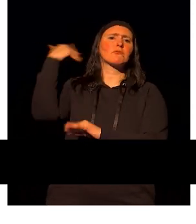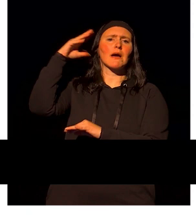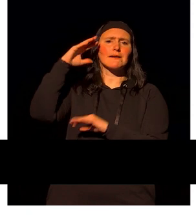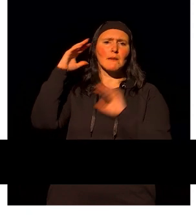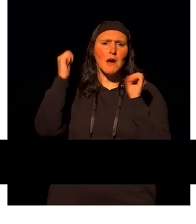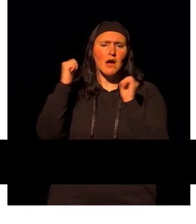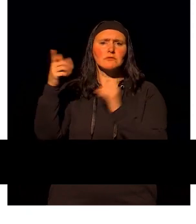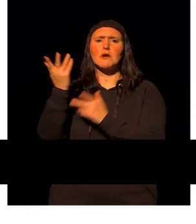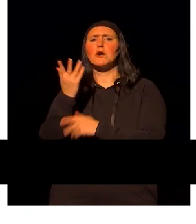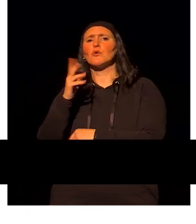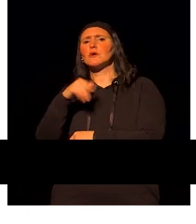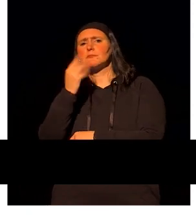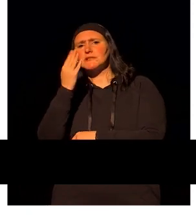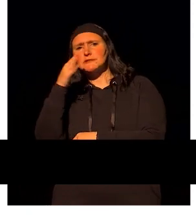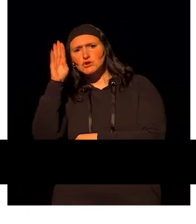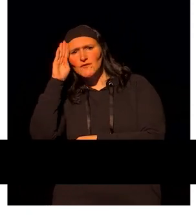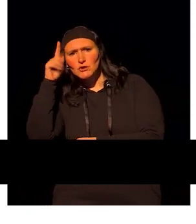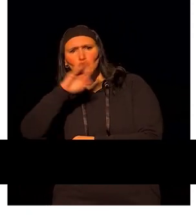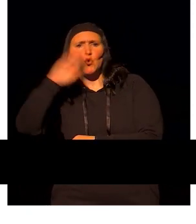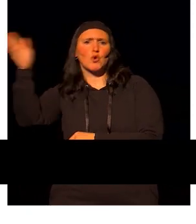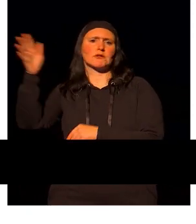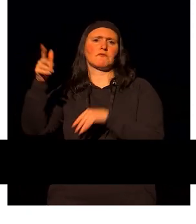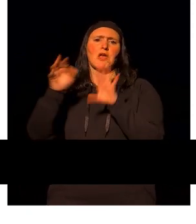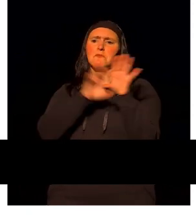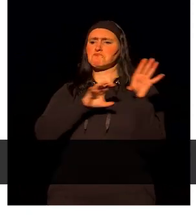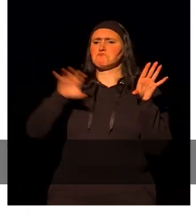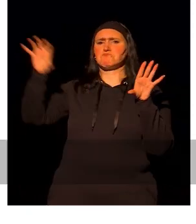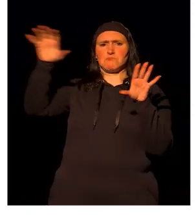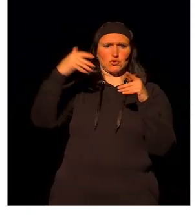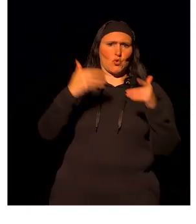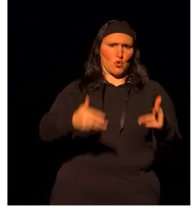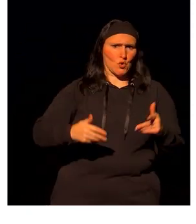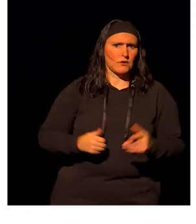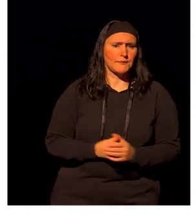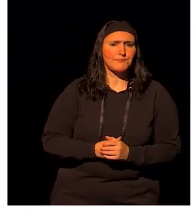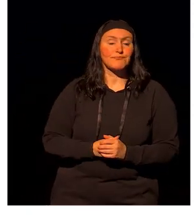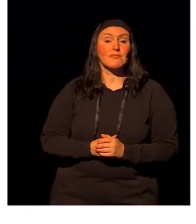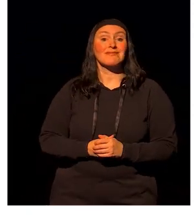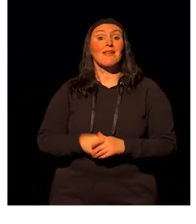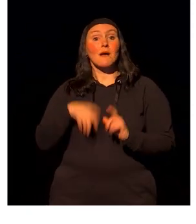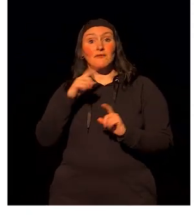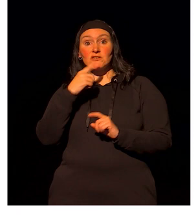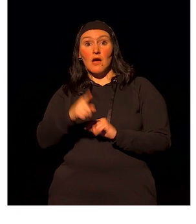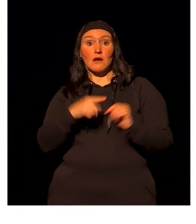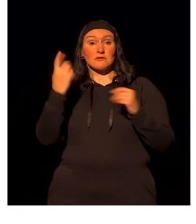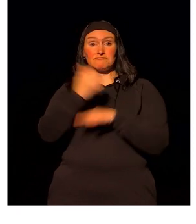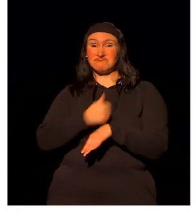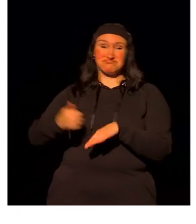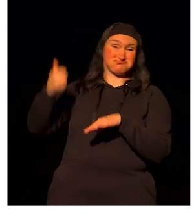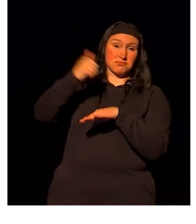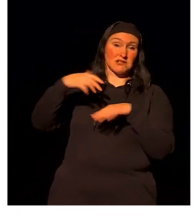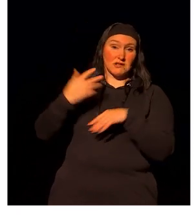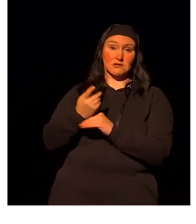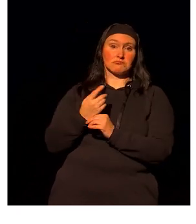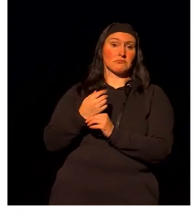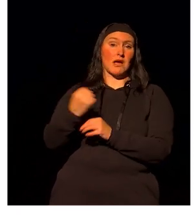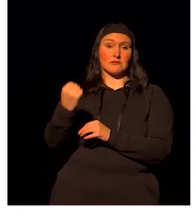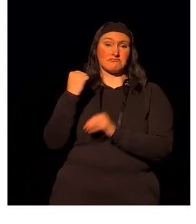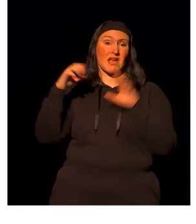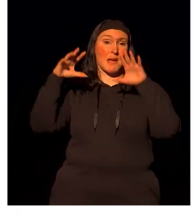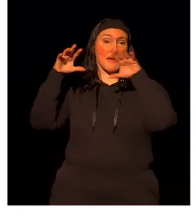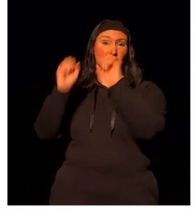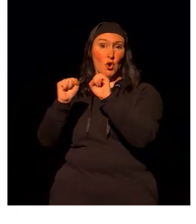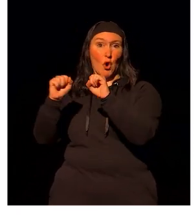Sowjetunion, hat immer auch, wenn es zum Zusammenbruch des Imperiums gekommen ist, eine Art